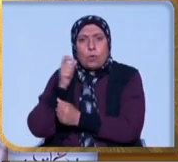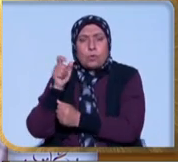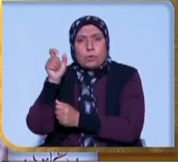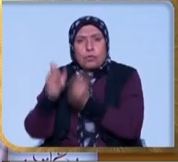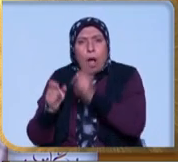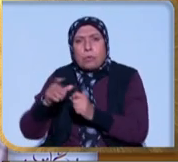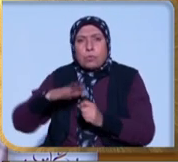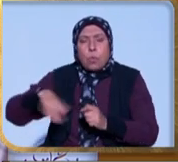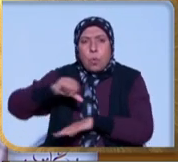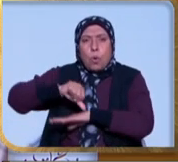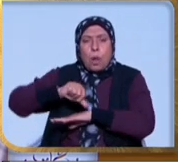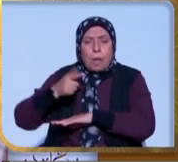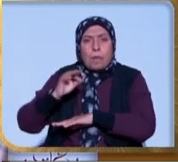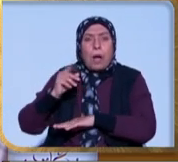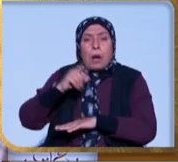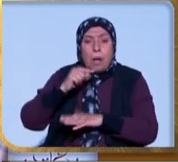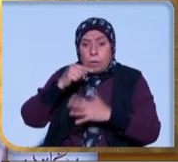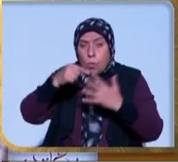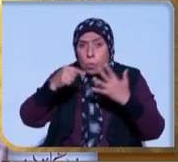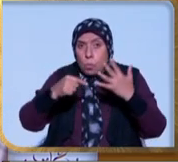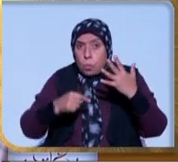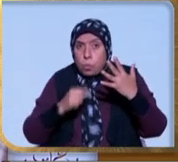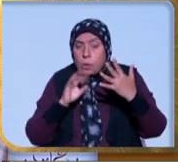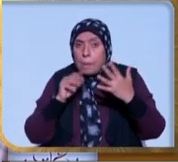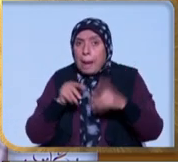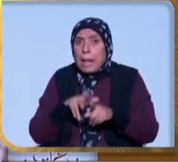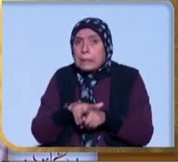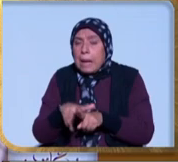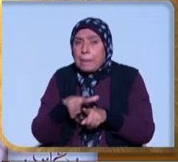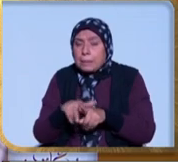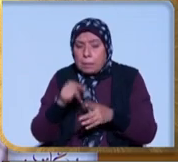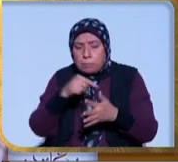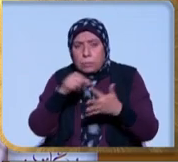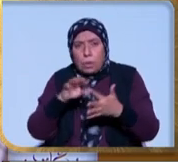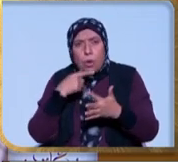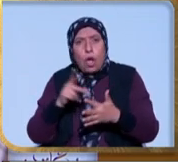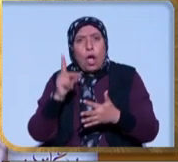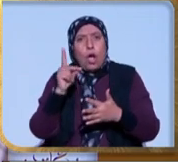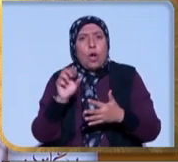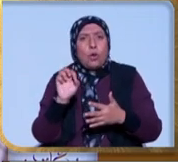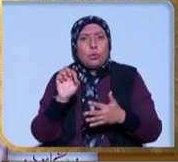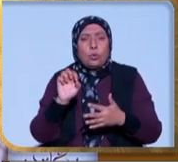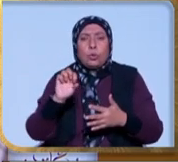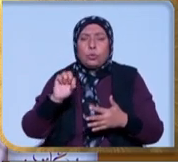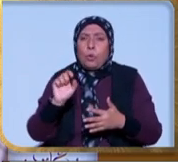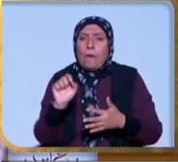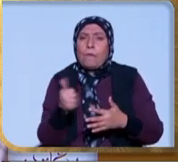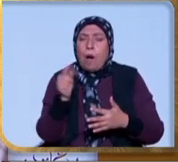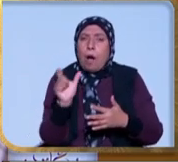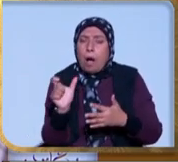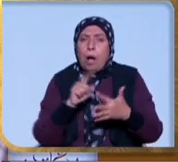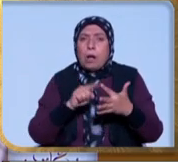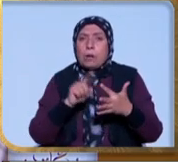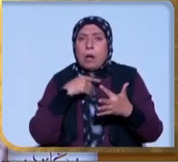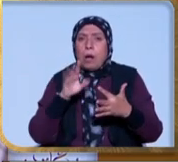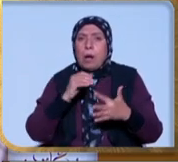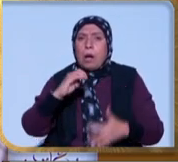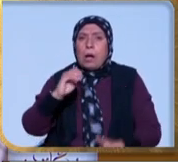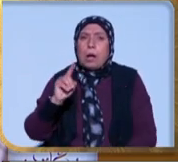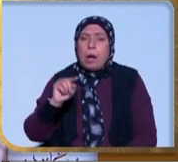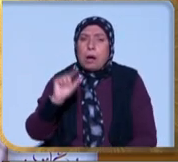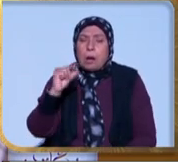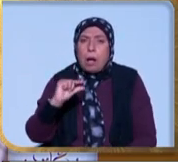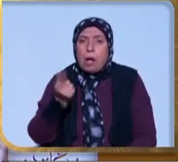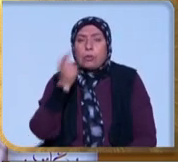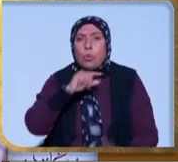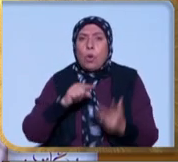آية صعبة جدا، يعني بعد ما كان بقى الطوفان وبعدين الجراد وبعدين القمل وبعدين الضفادع، جت آية